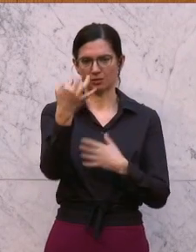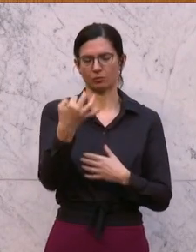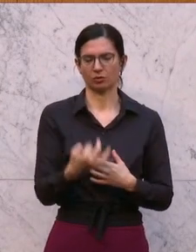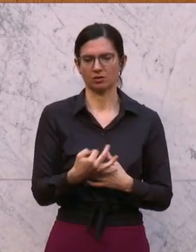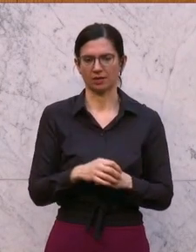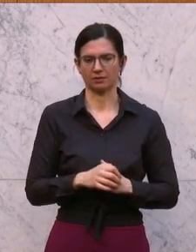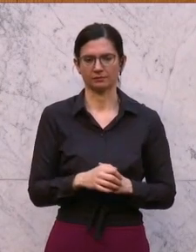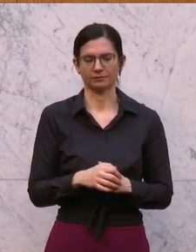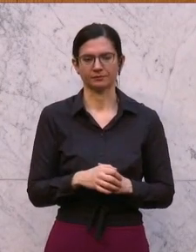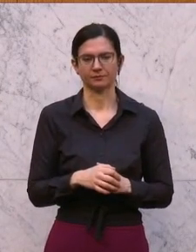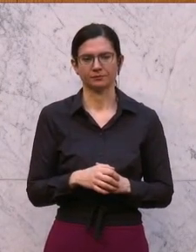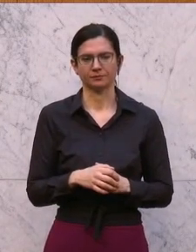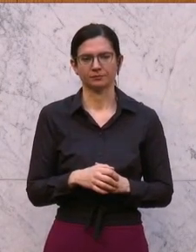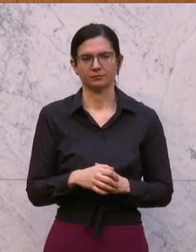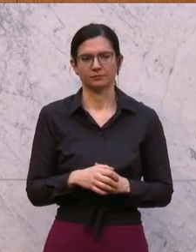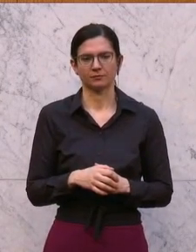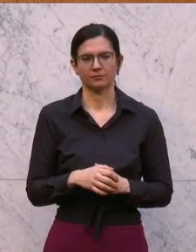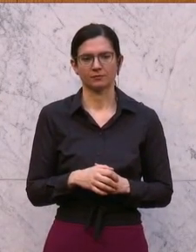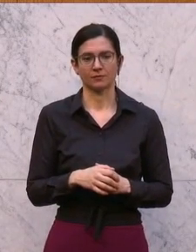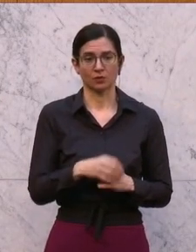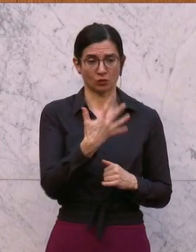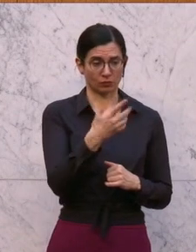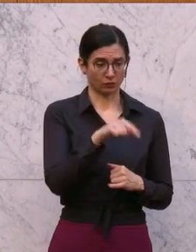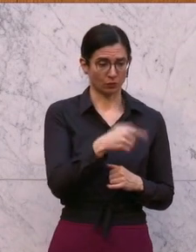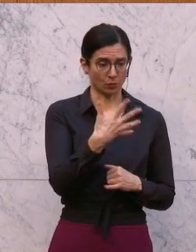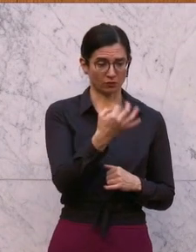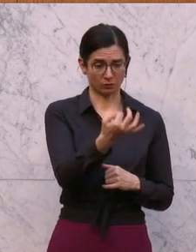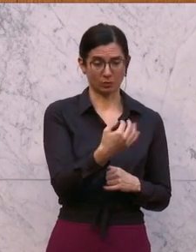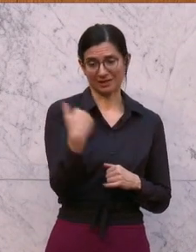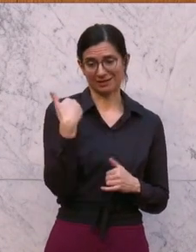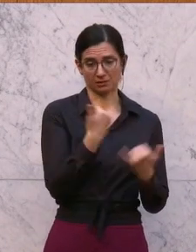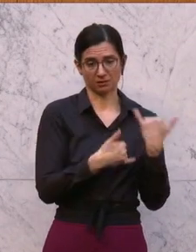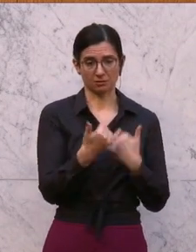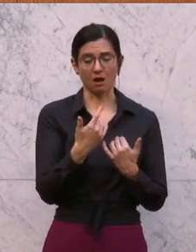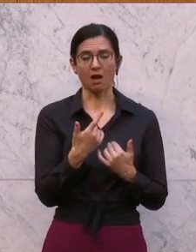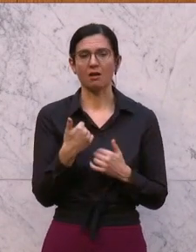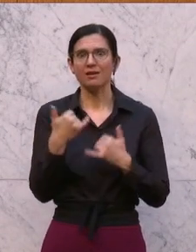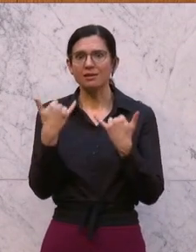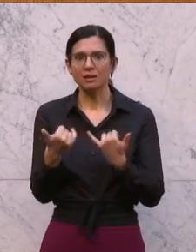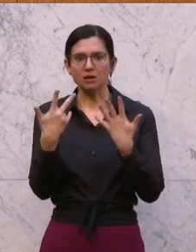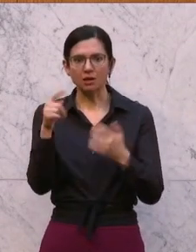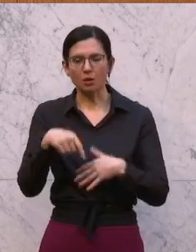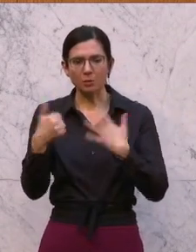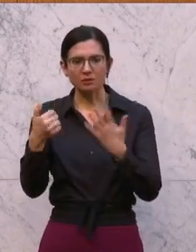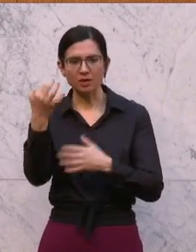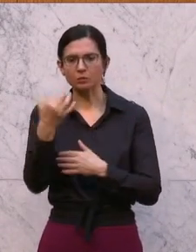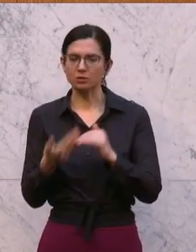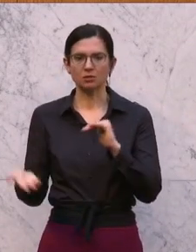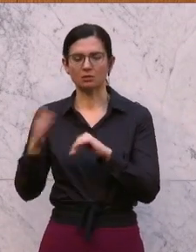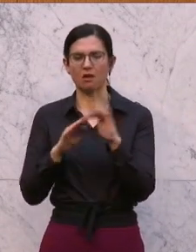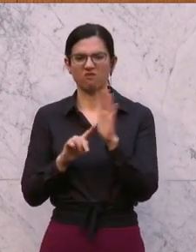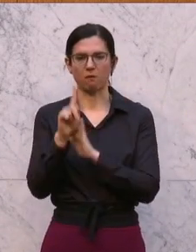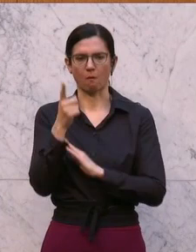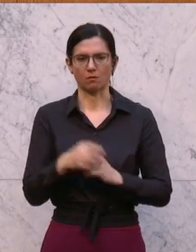8,6%. Nach 5,5% im letzten Jahr sind es heuer sogar 8,6%. Und